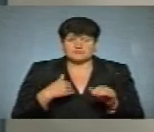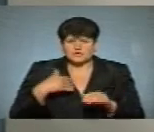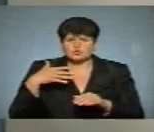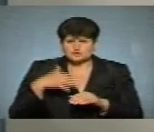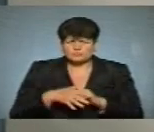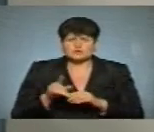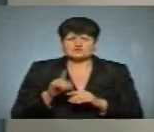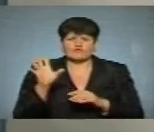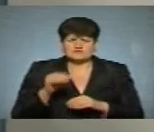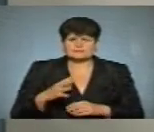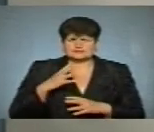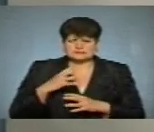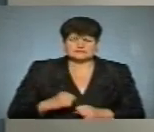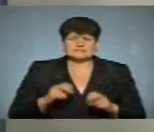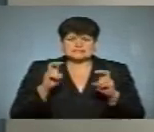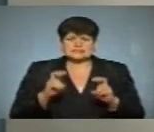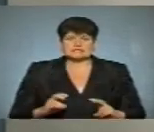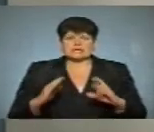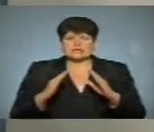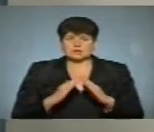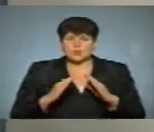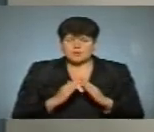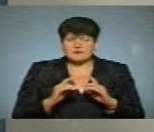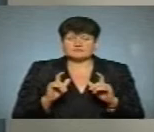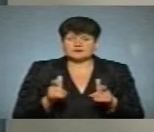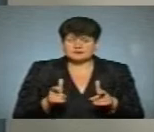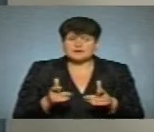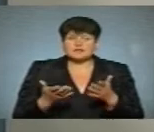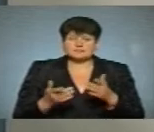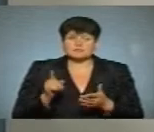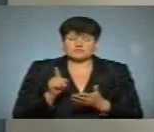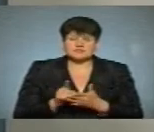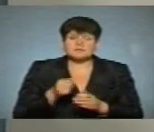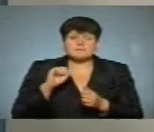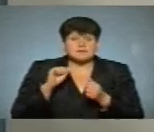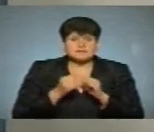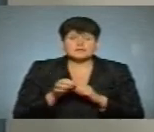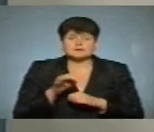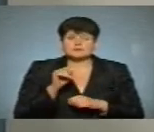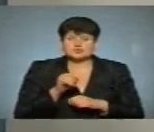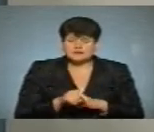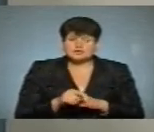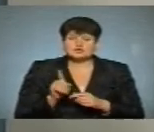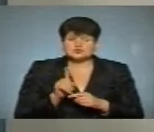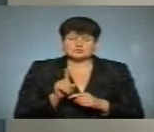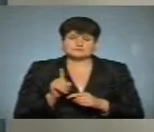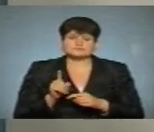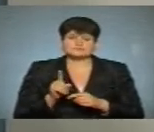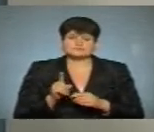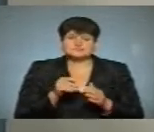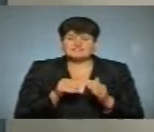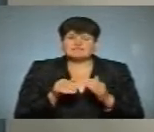що всім вже набридло сидіти вдома на карантині, але ми повинні пам'ятати про те, що вихід з карантину повинен